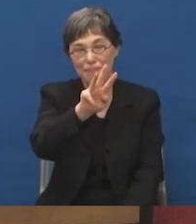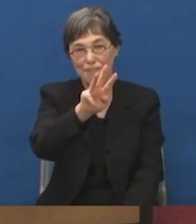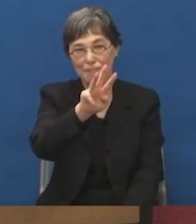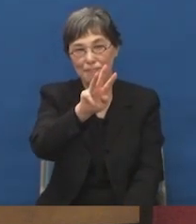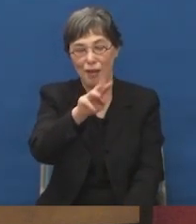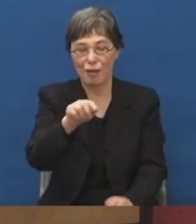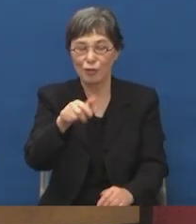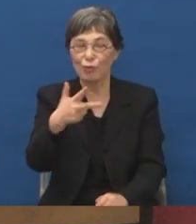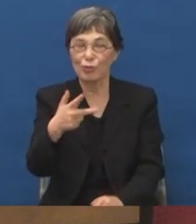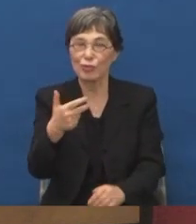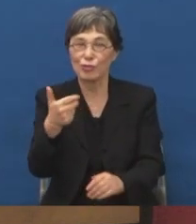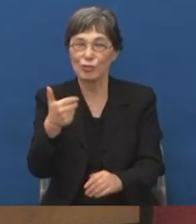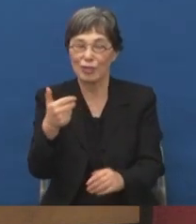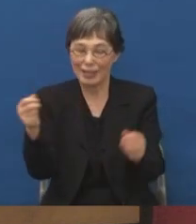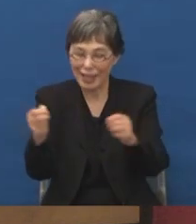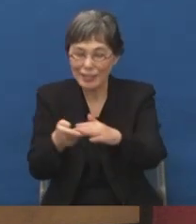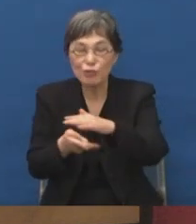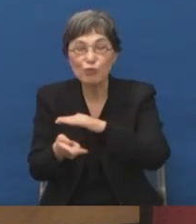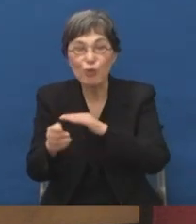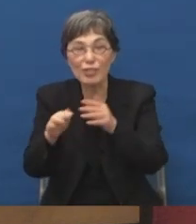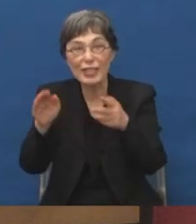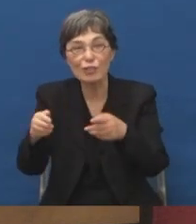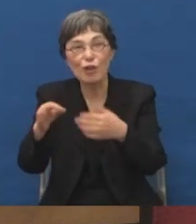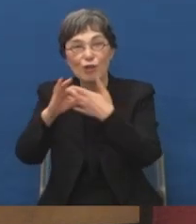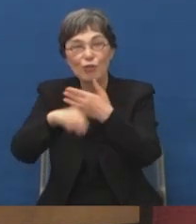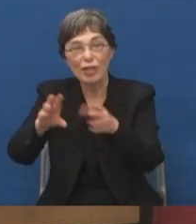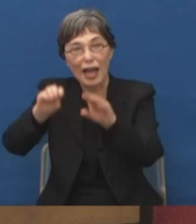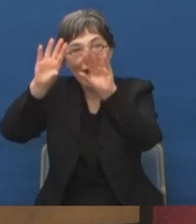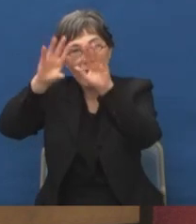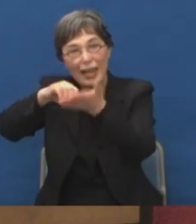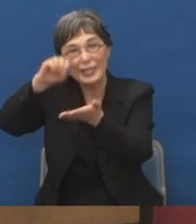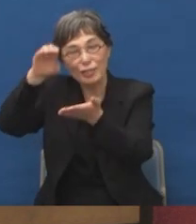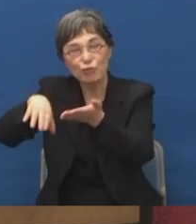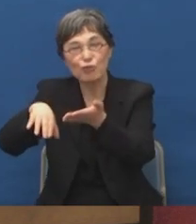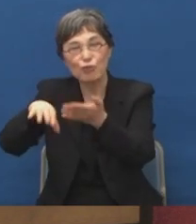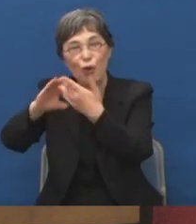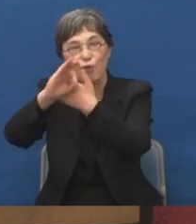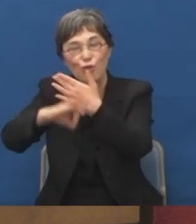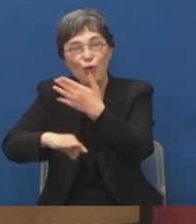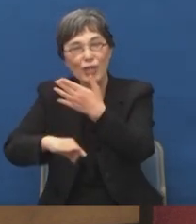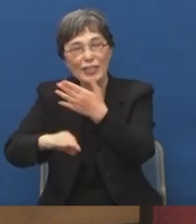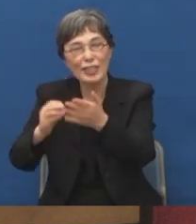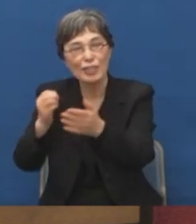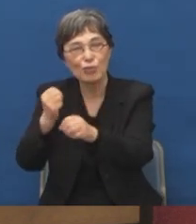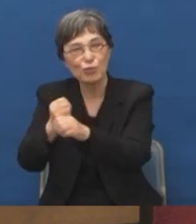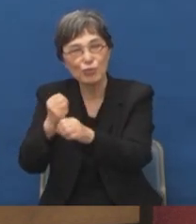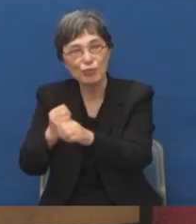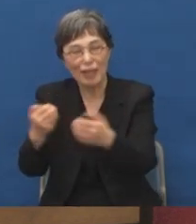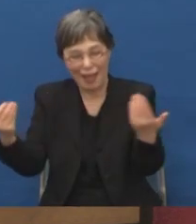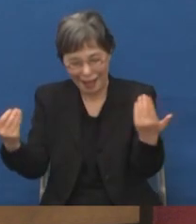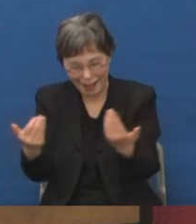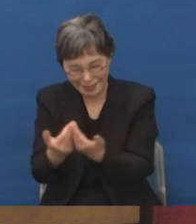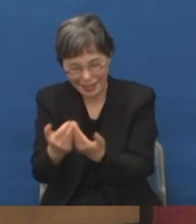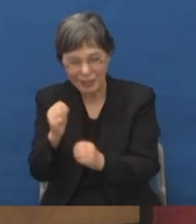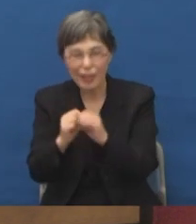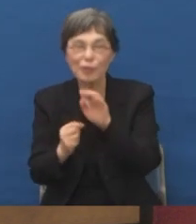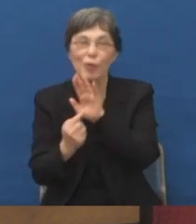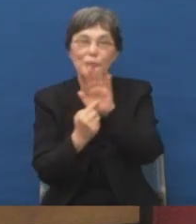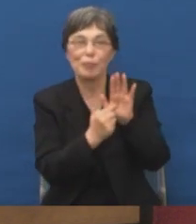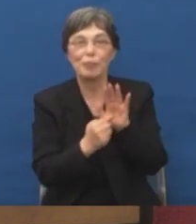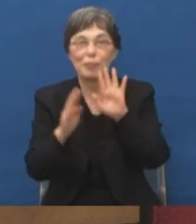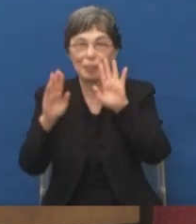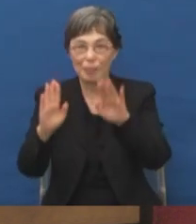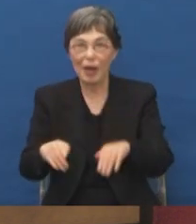京都市老人短期入所施設条例を廃止する等の条例の制定については反対の態度を表明しております